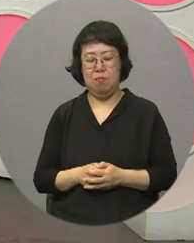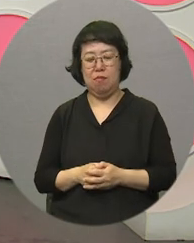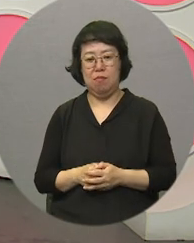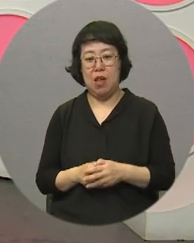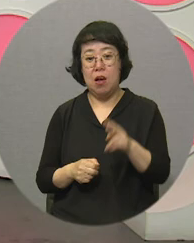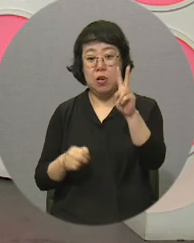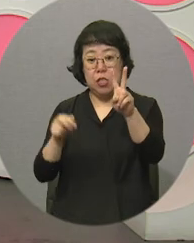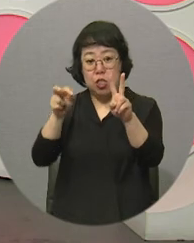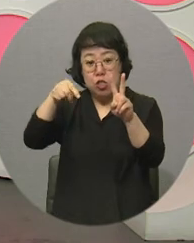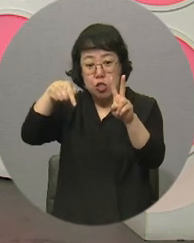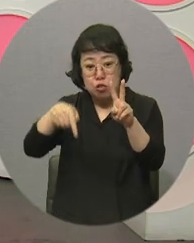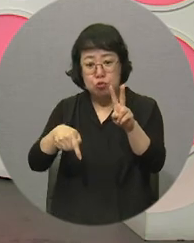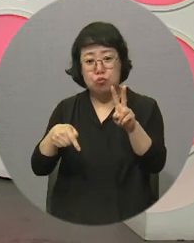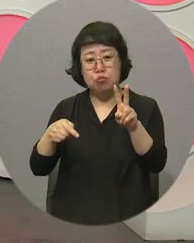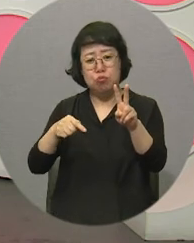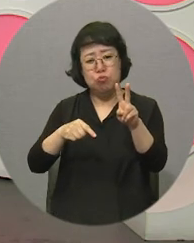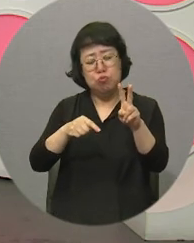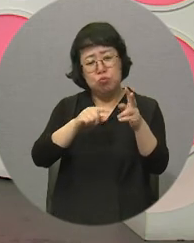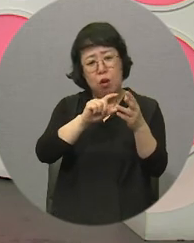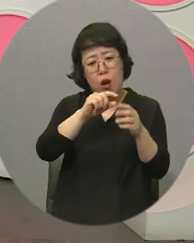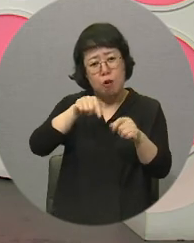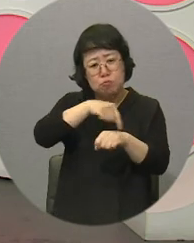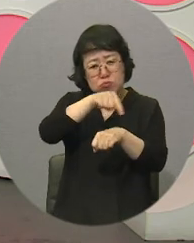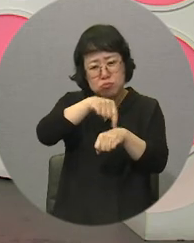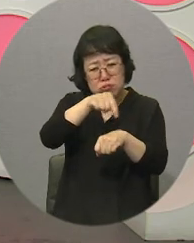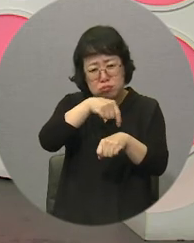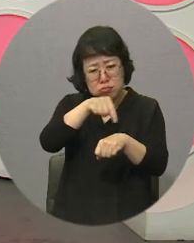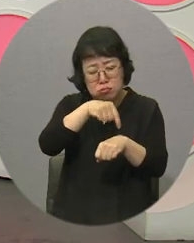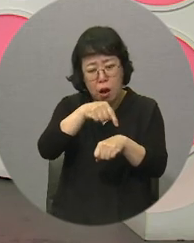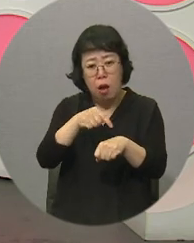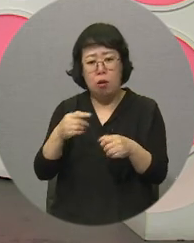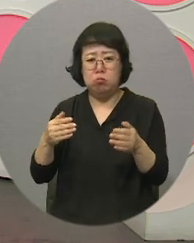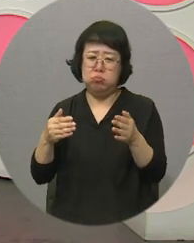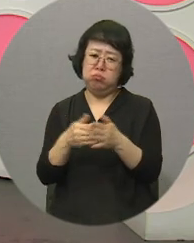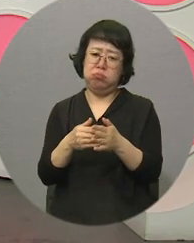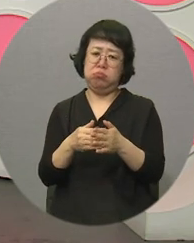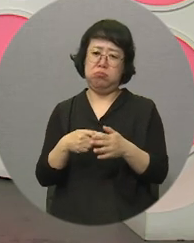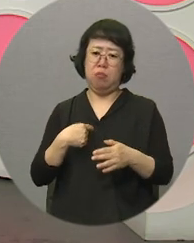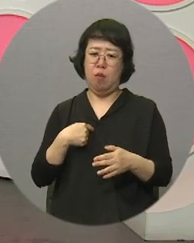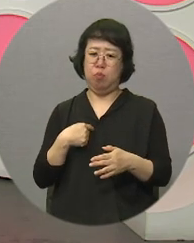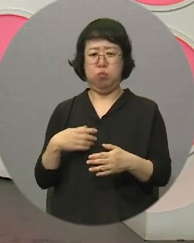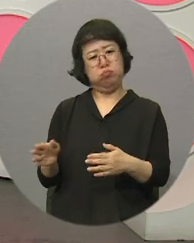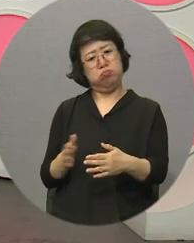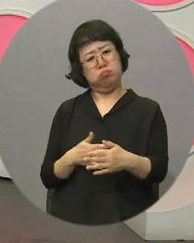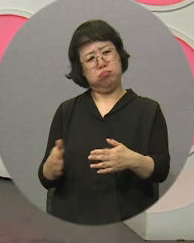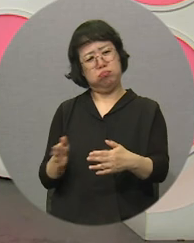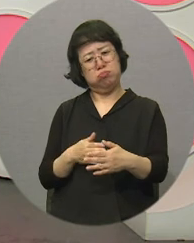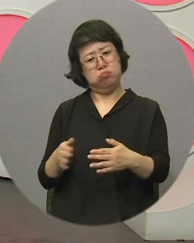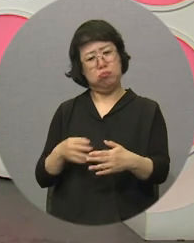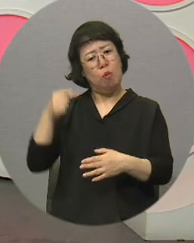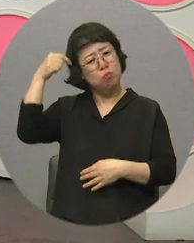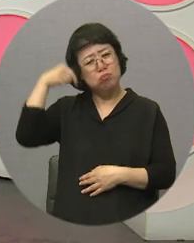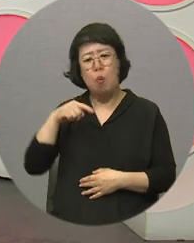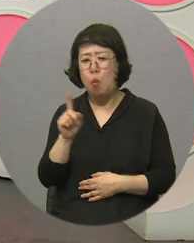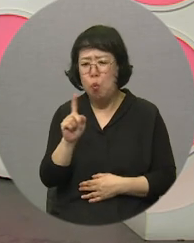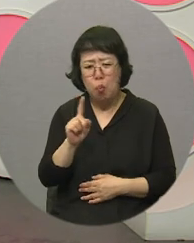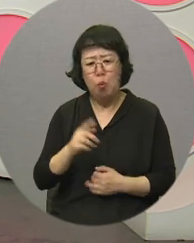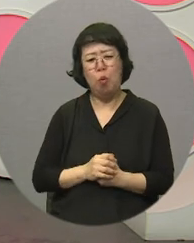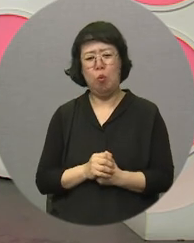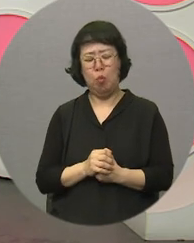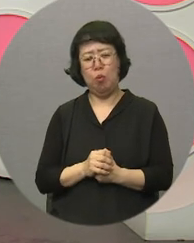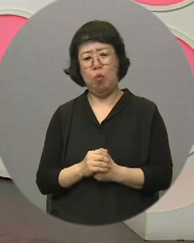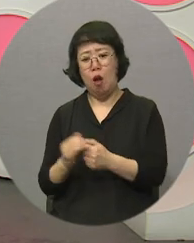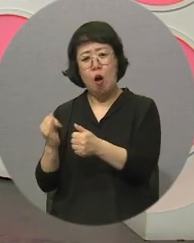흘러 제 몸은 자유로운데 이상하게 마음은 허전했고, 아이들과